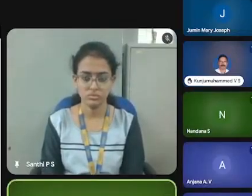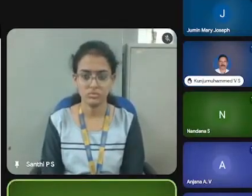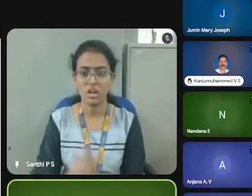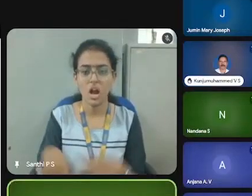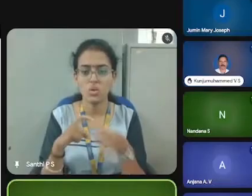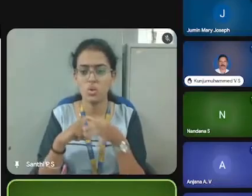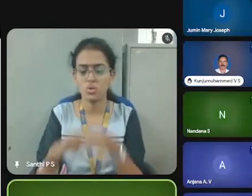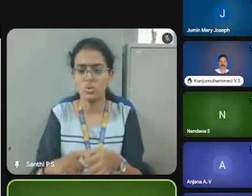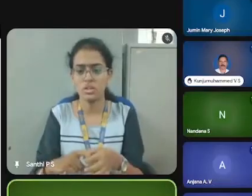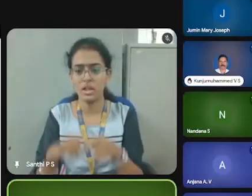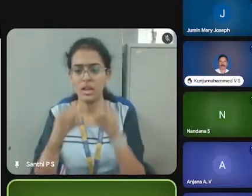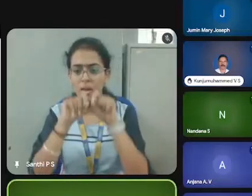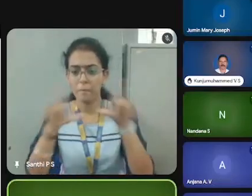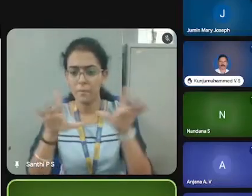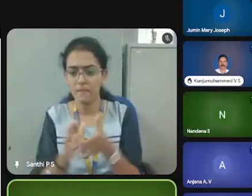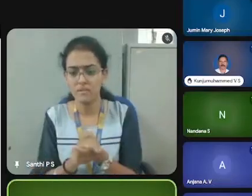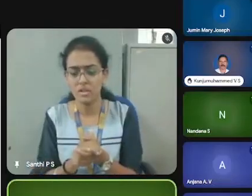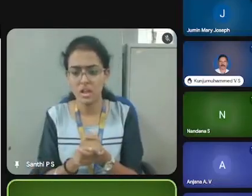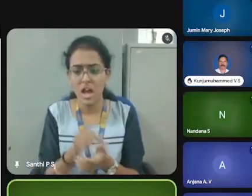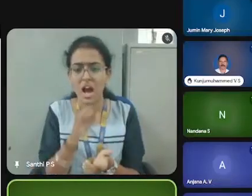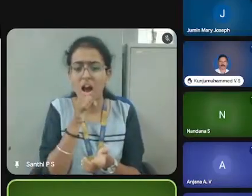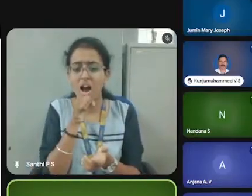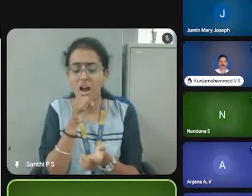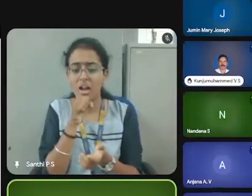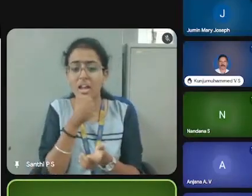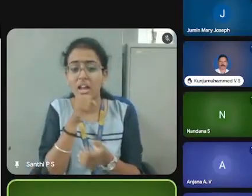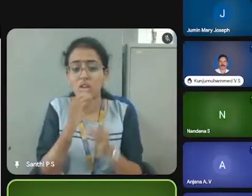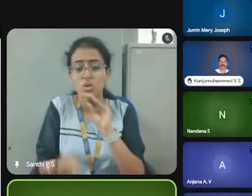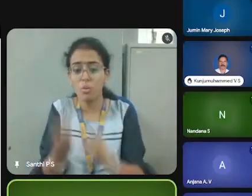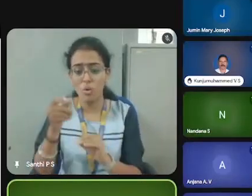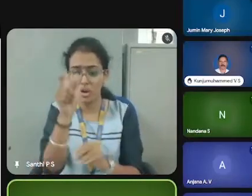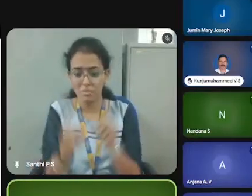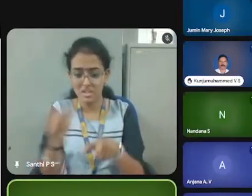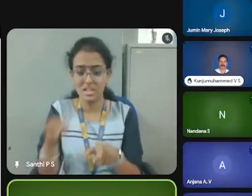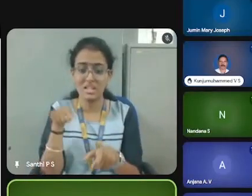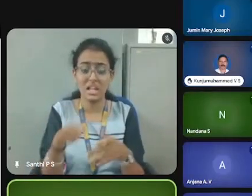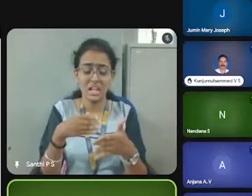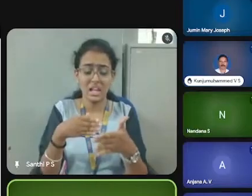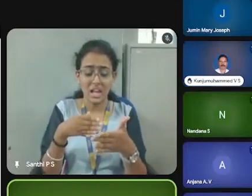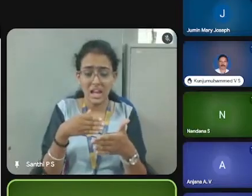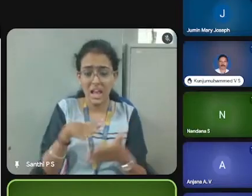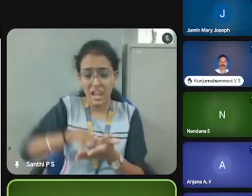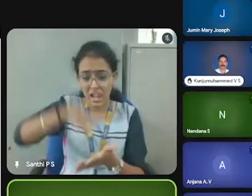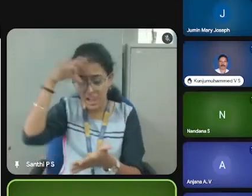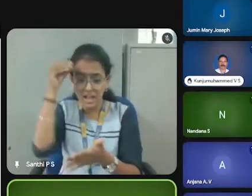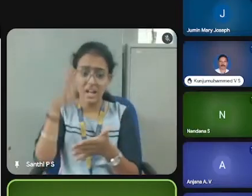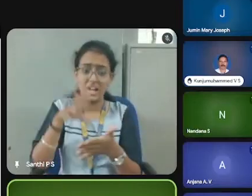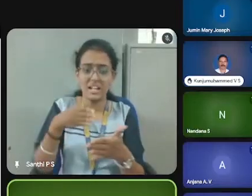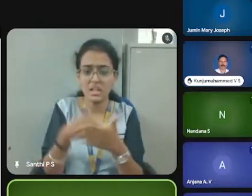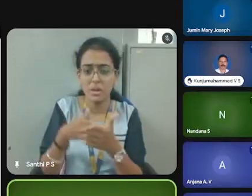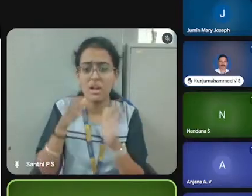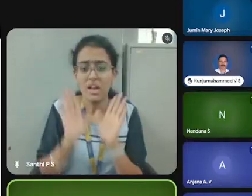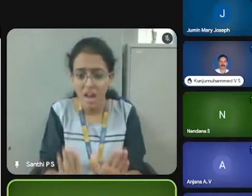അടുത്തൊരു ചോദ്യം ചാറ്റ് ബോക്സിൽ ഉള്ളത്, അഡൾട്ട്സിന് ഇത് ലേണിംഗ് ഡിസബിലിറ്റി ഉണ്ടെങ്കിൽ അത് ട്രീറ്റ് ചെയ്യാൻ പോസിബിൾ ആണോ എന്നാണ്. ജുമിൻ മാം ഒന്ന്